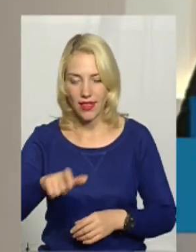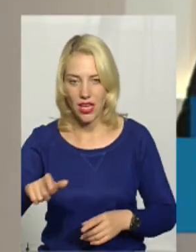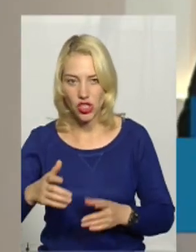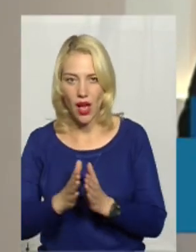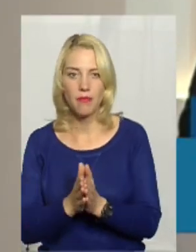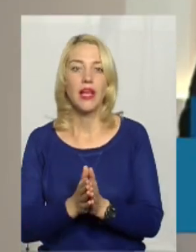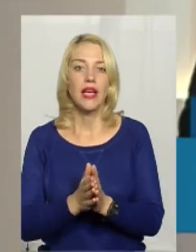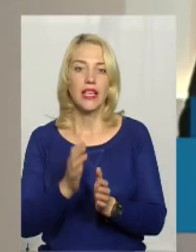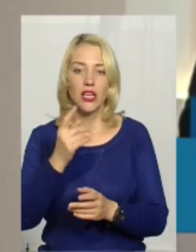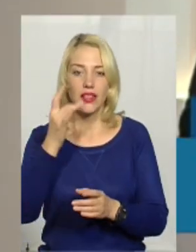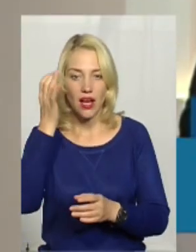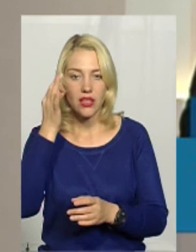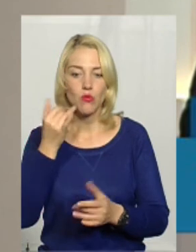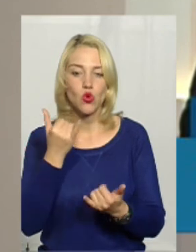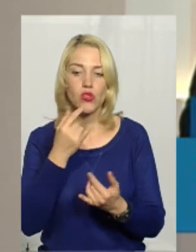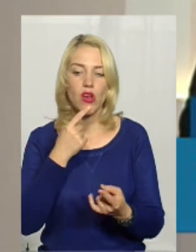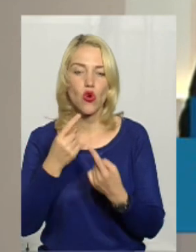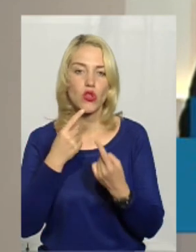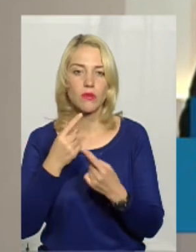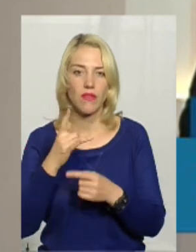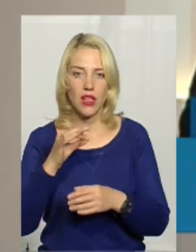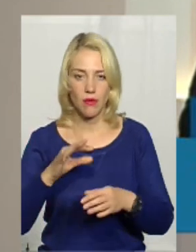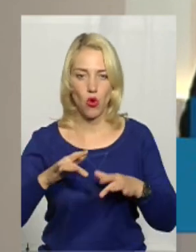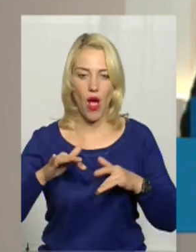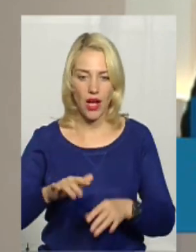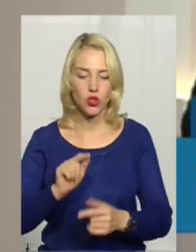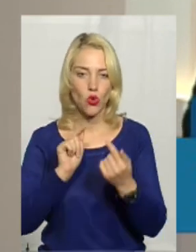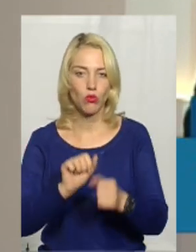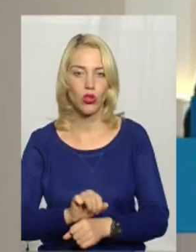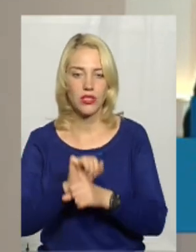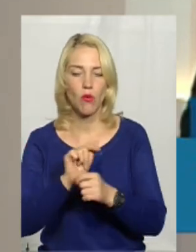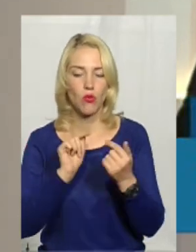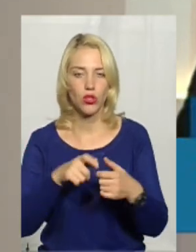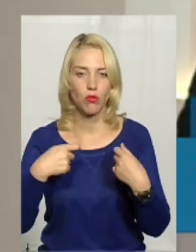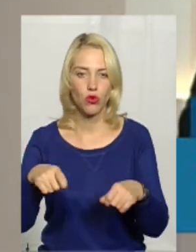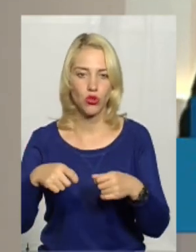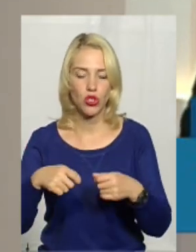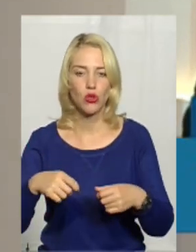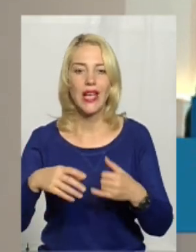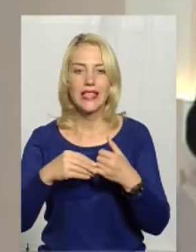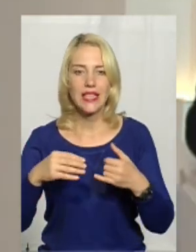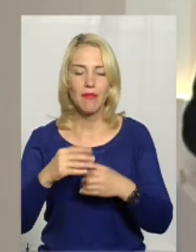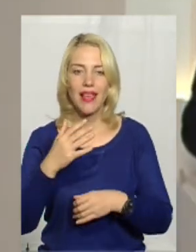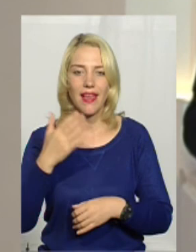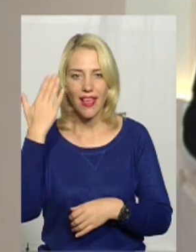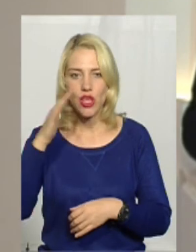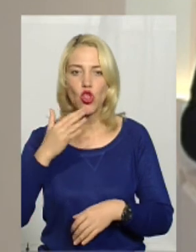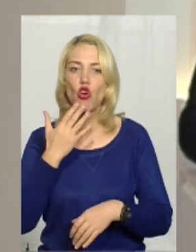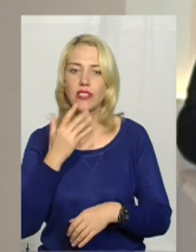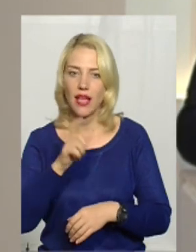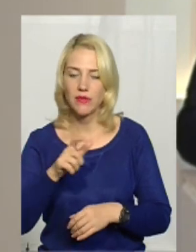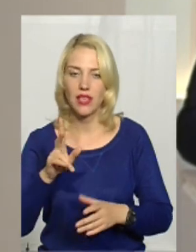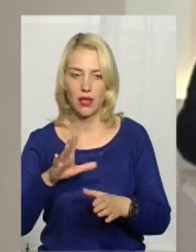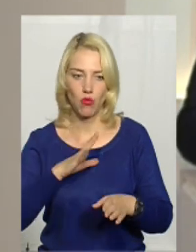що сьогодні ми розмовляли про акцію протесту проти продажу землі іноземцям, яка сьогодні відбулася у